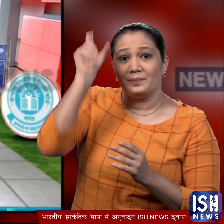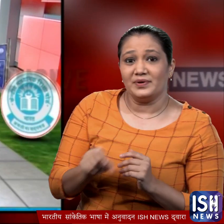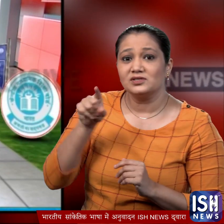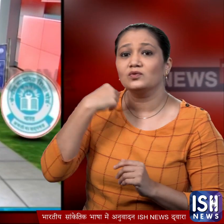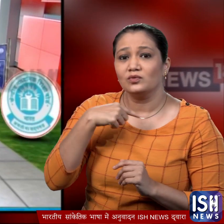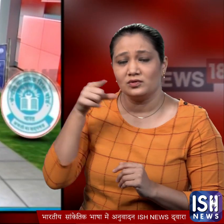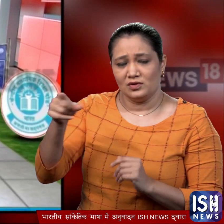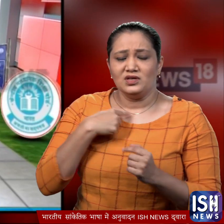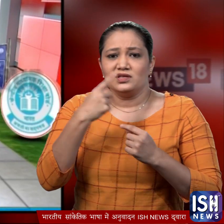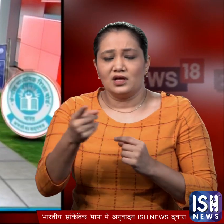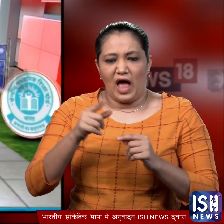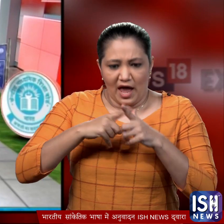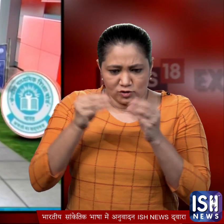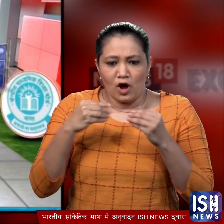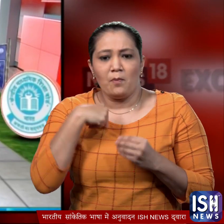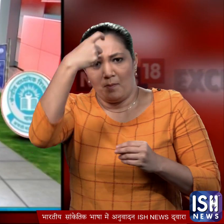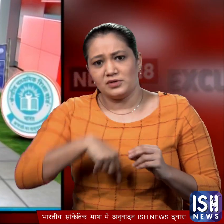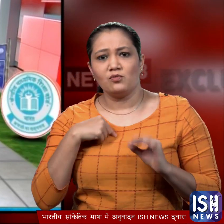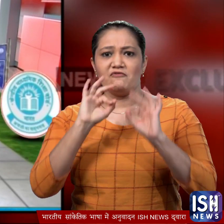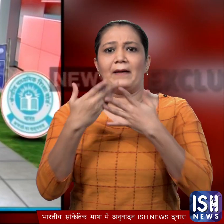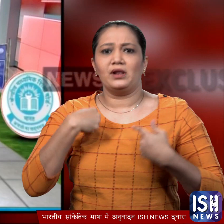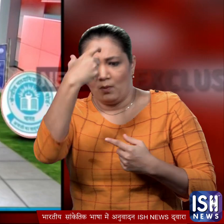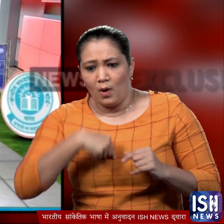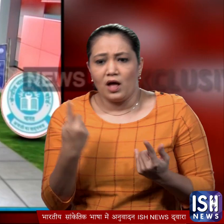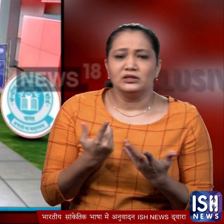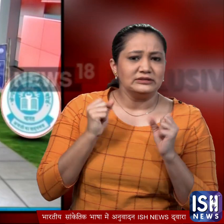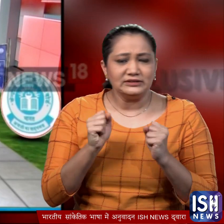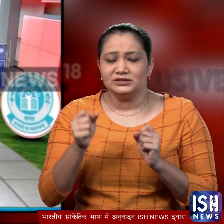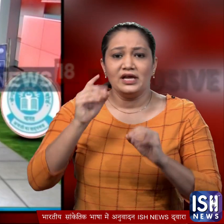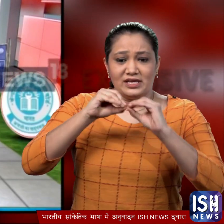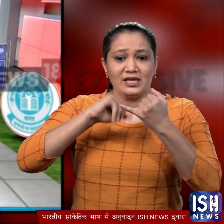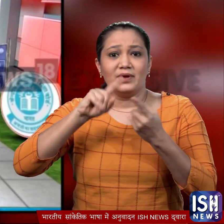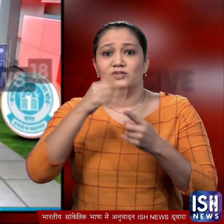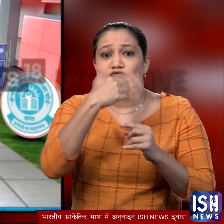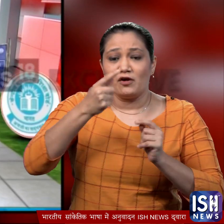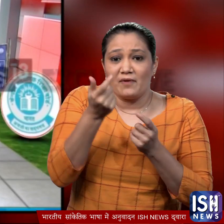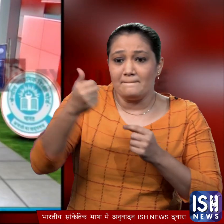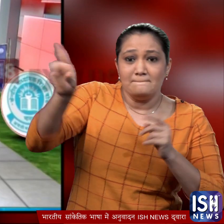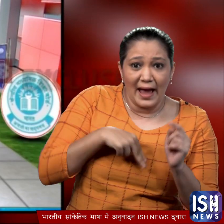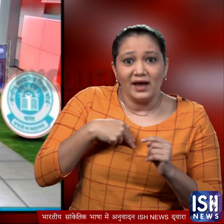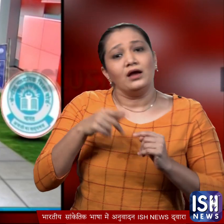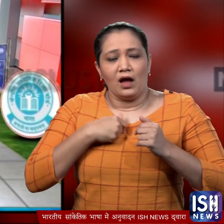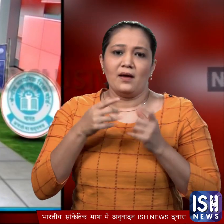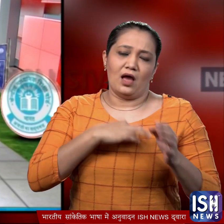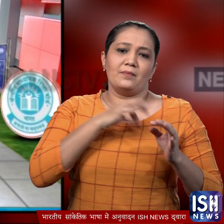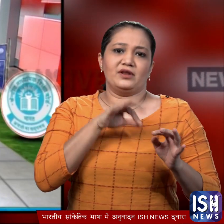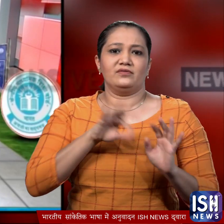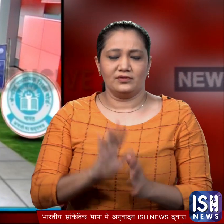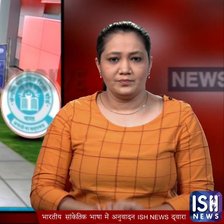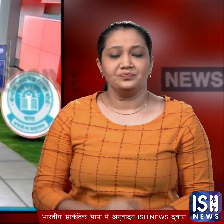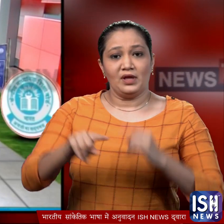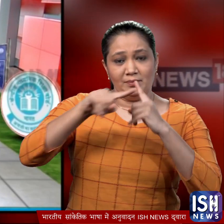वाले शख्स ने दलील दी वो घर में कमाने वाला इकलौता सदस्य है और अगर सीबीएसई छात्रों की फीस लौटा दे तो उसे मदद मिलेगी। यही